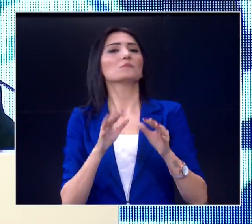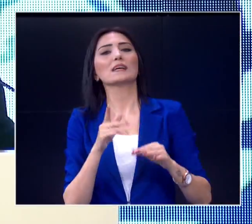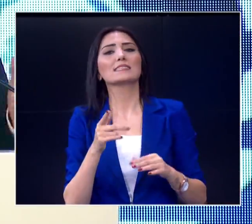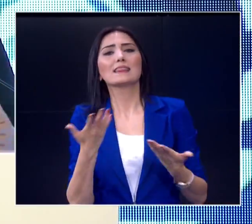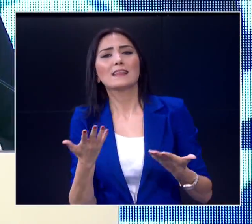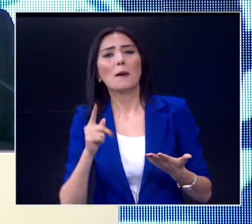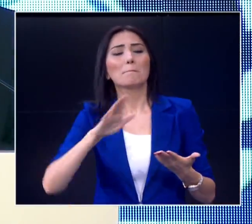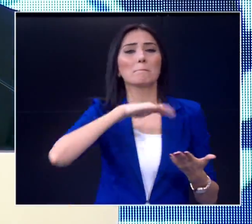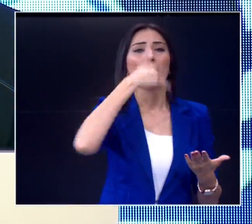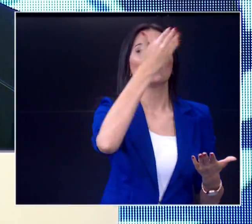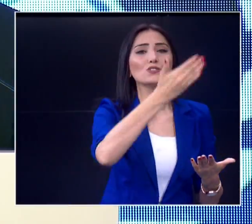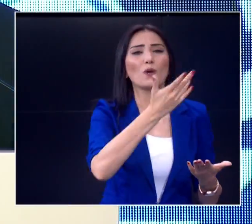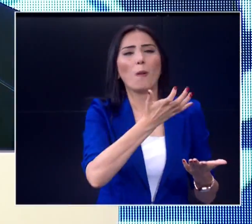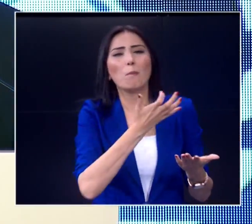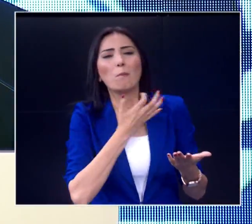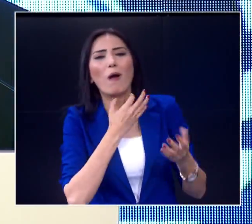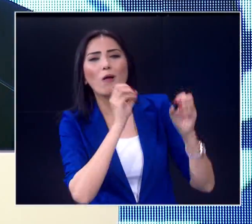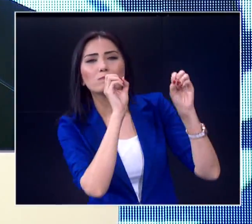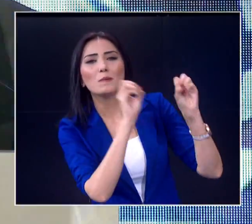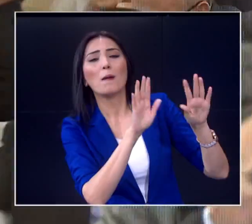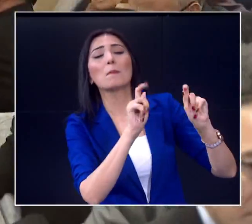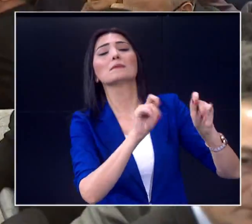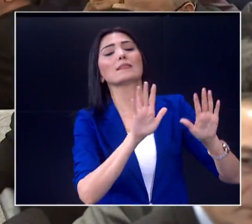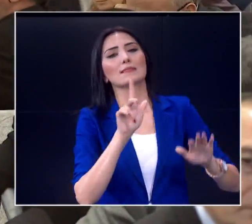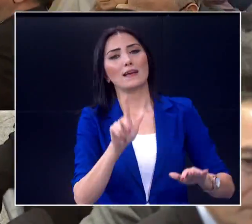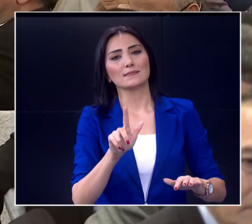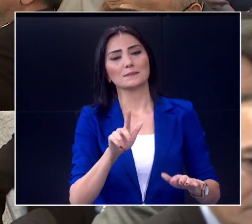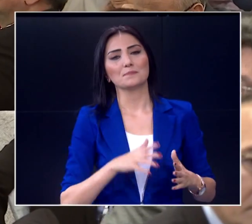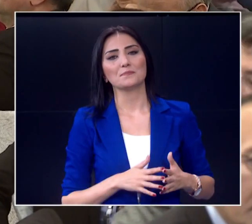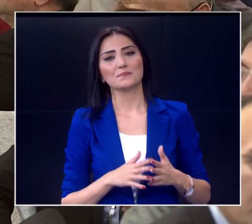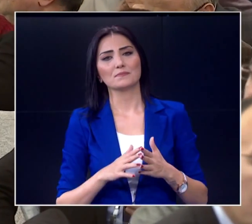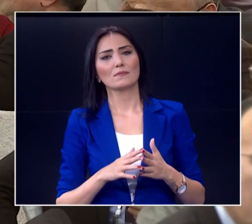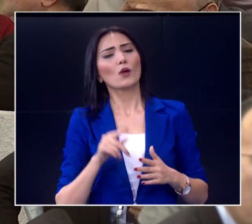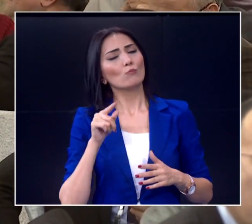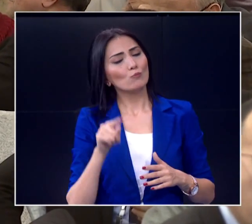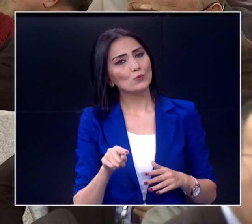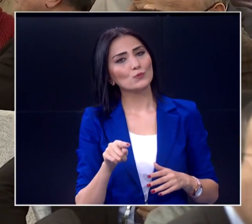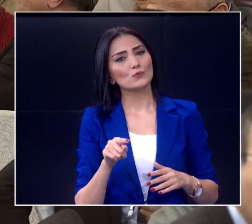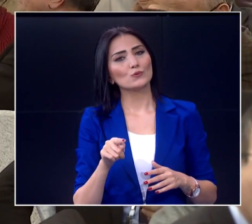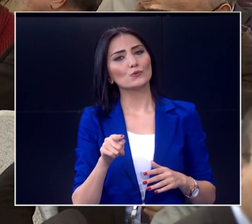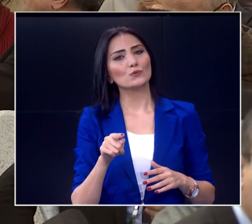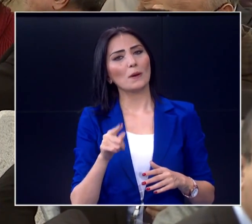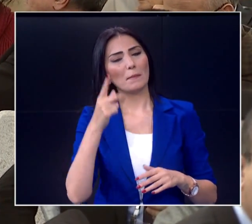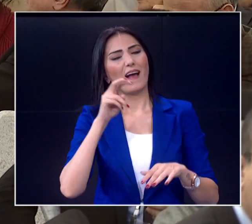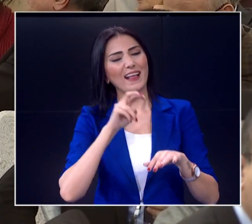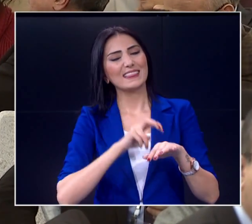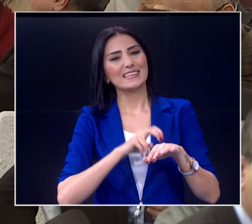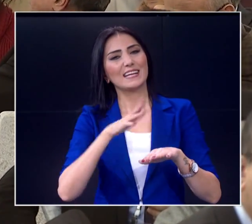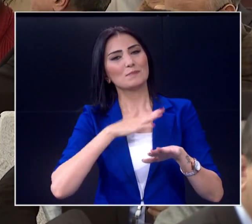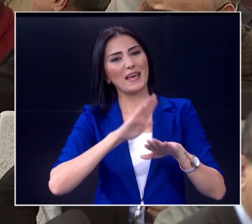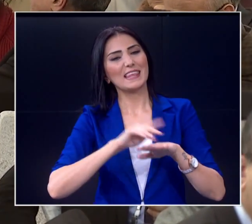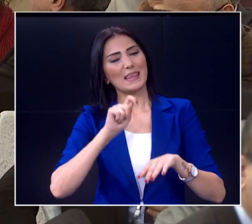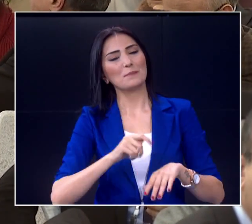ne de başkalarını mağdur etmemesi gerekir. Bu hususta bir hatırlatma